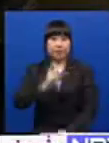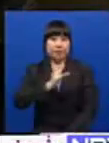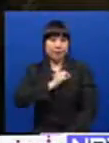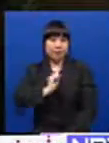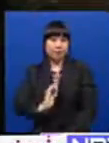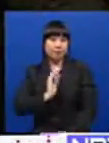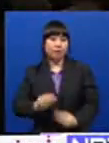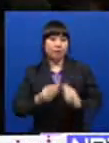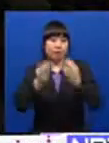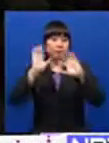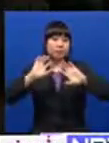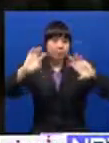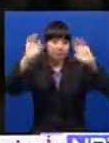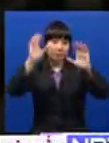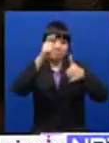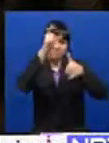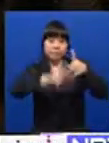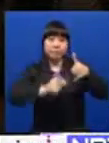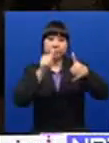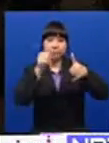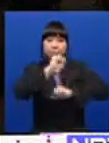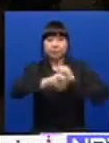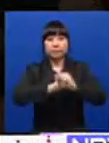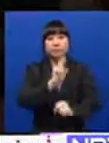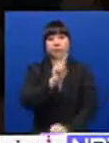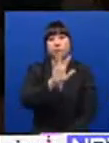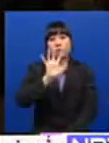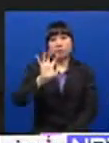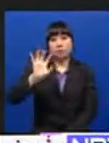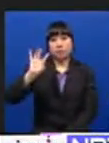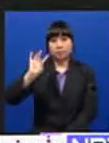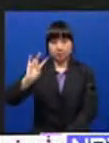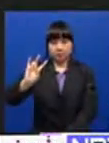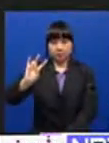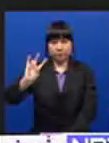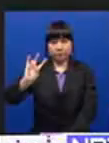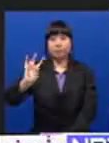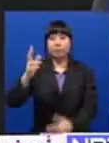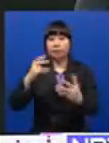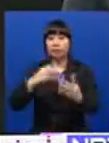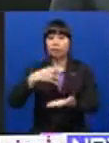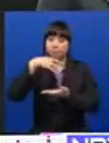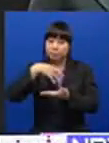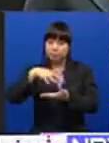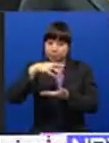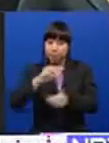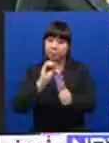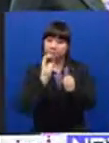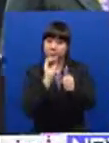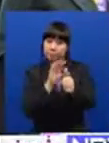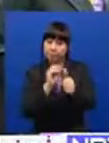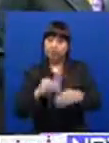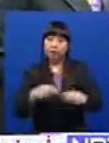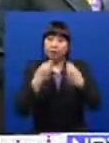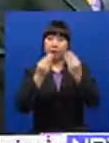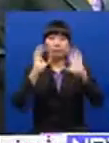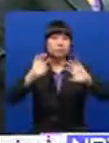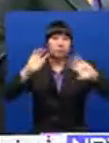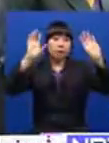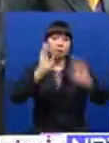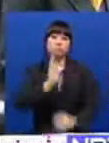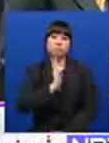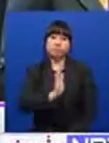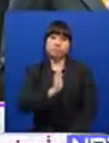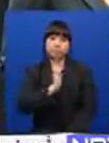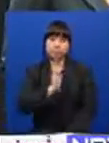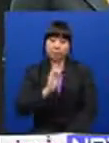เกียรติแก่ข้าราชการพลเรือนดีเด่นประจำปี2557พร้อมมอบโอวาทให้แก่ข้าราชการวางตัวเป็นกลางปรับ